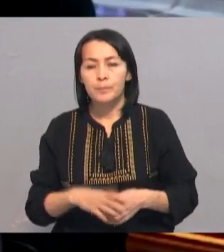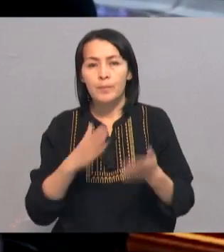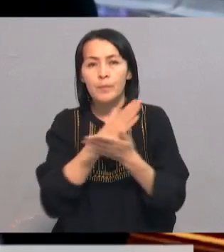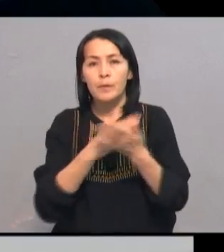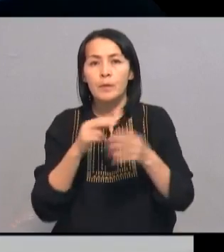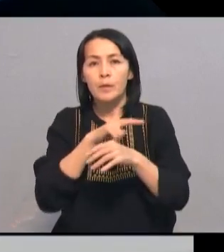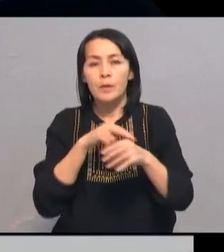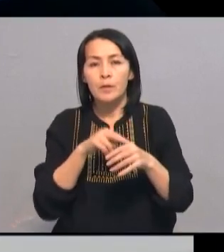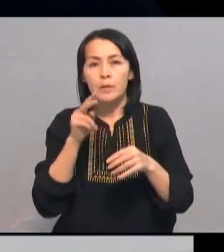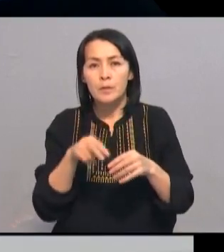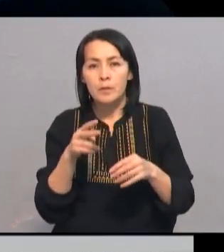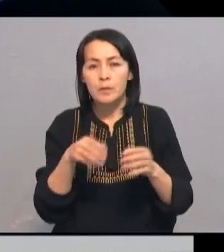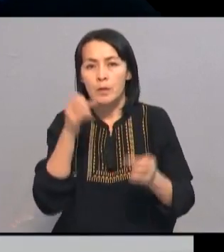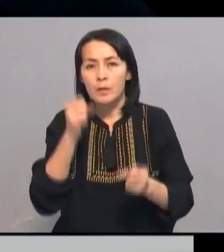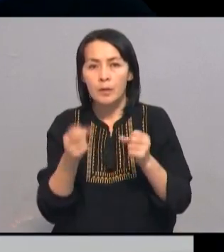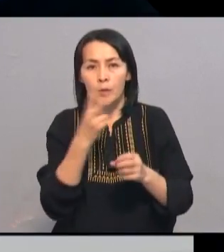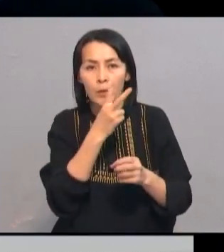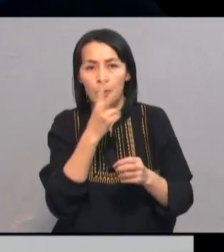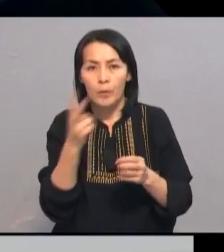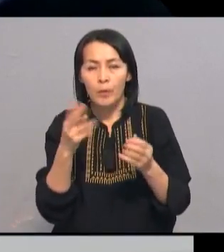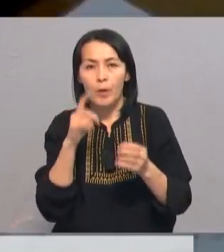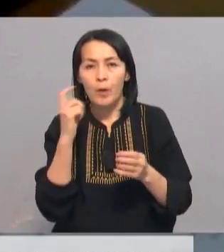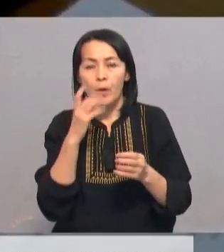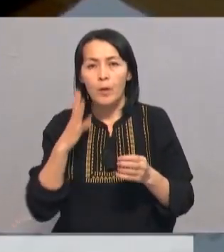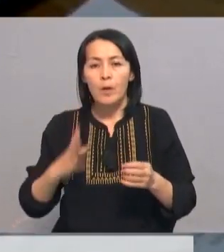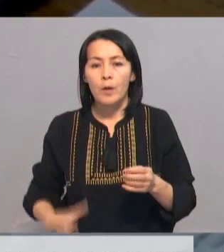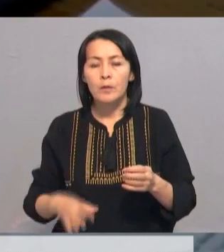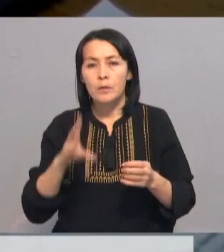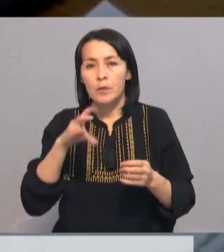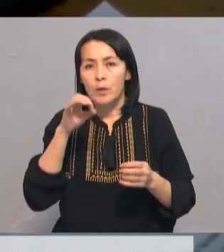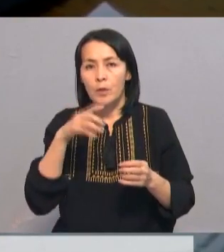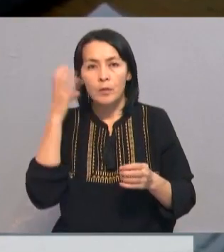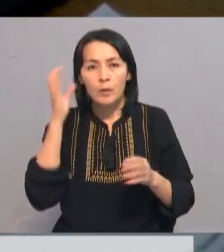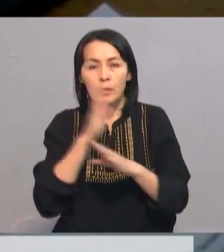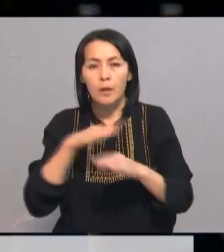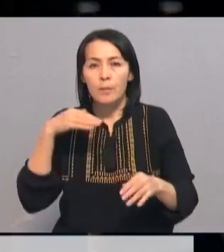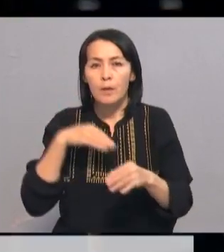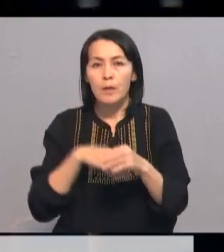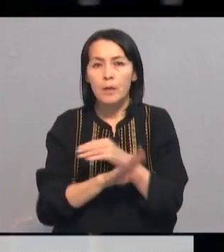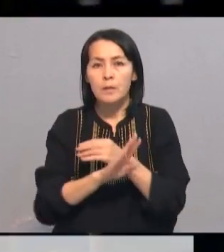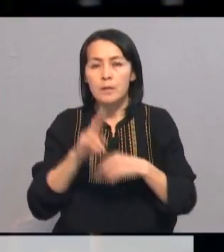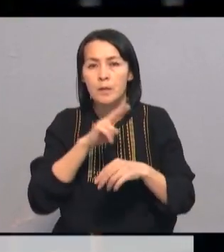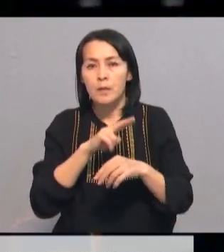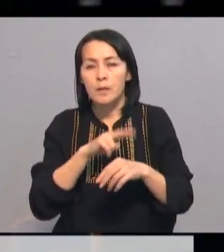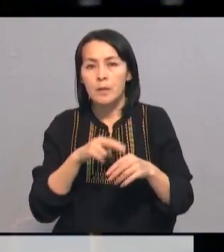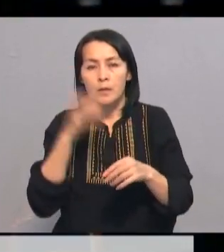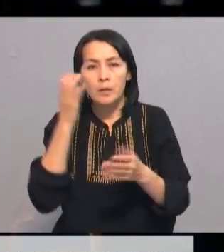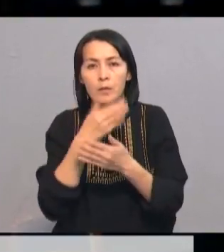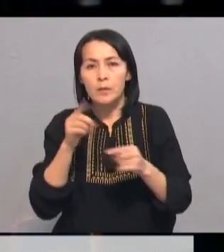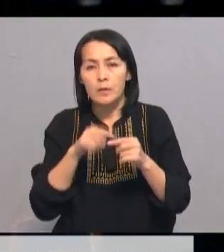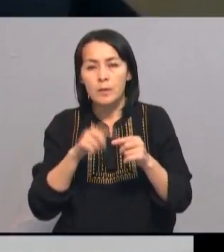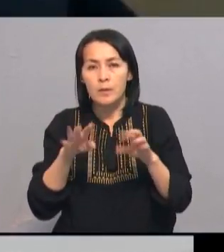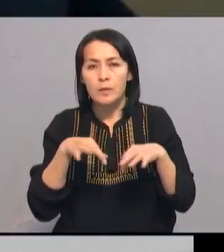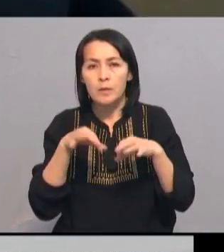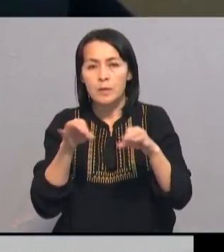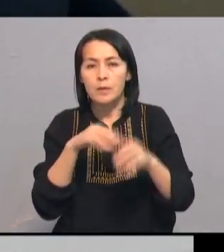Сотрудники полиции последовали за автомобилем и указали водителю остановиться, но он не прислушался к требованиям стражи порядка. Включил скорость и